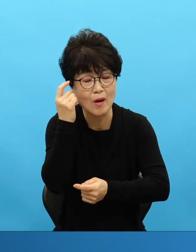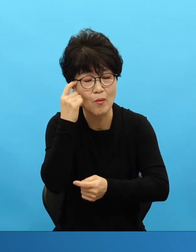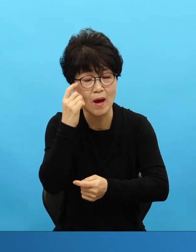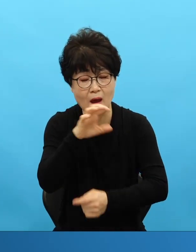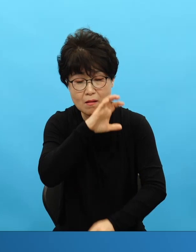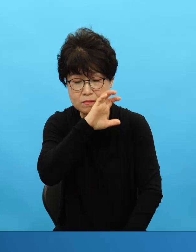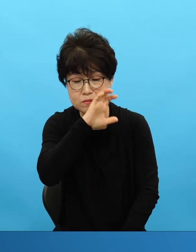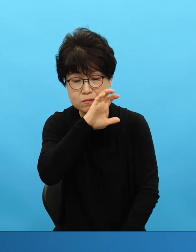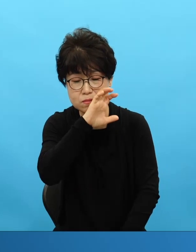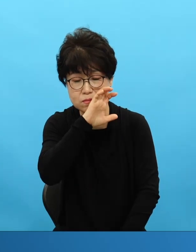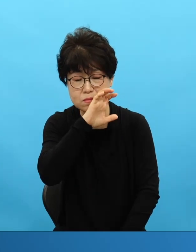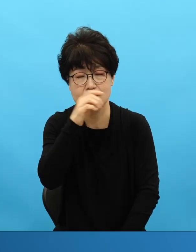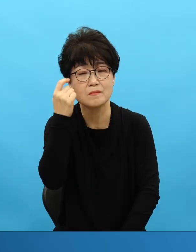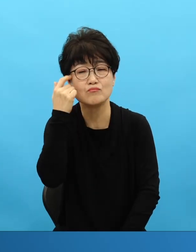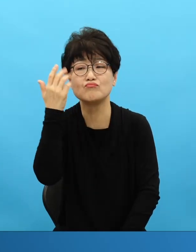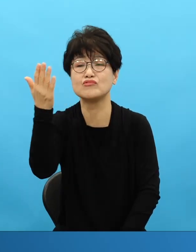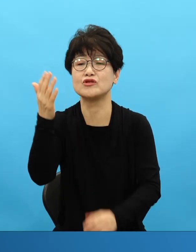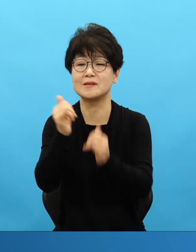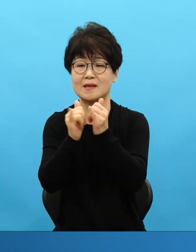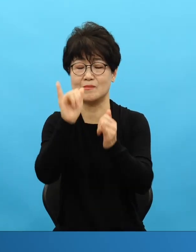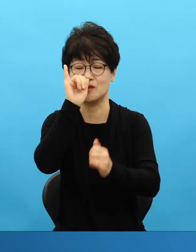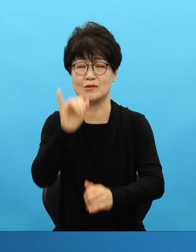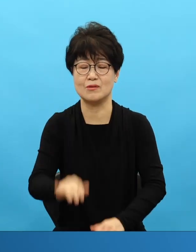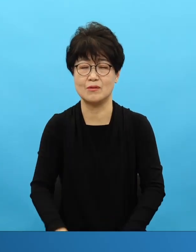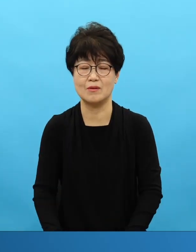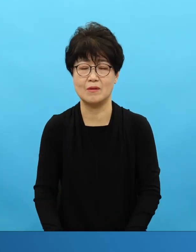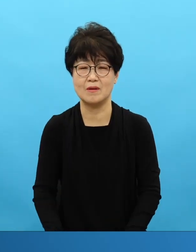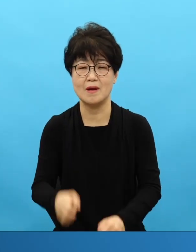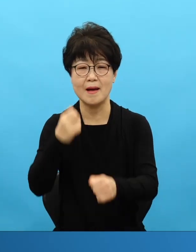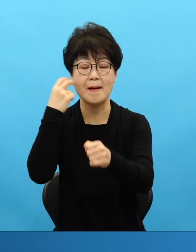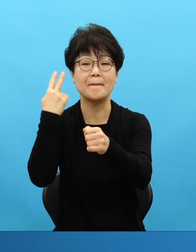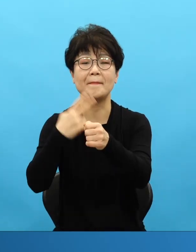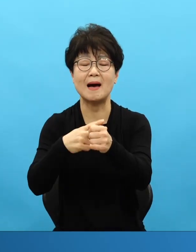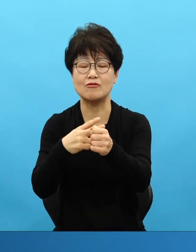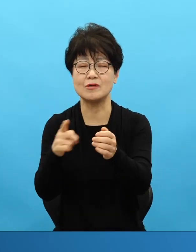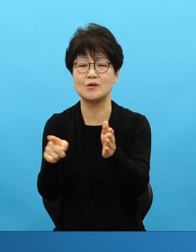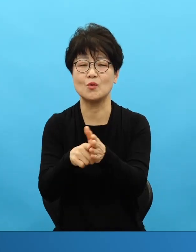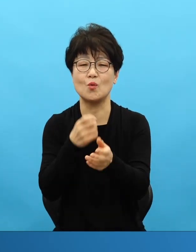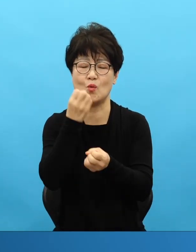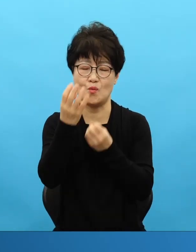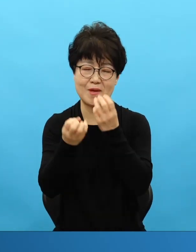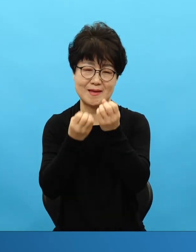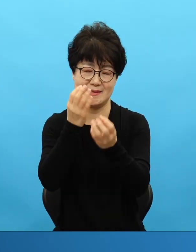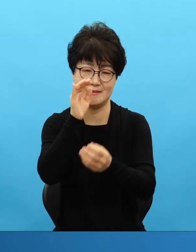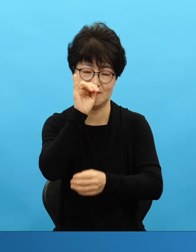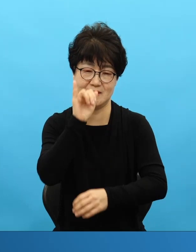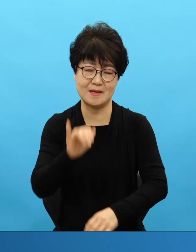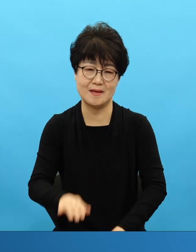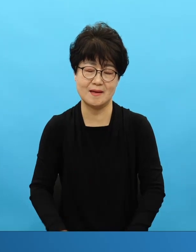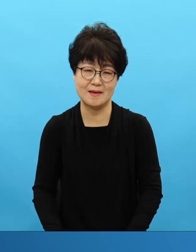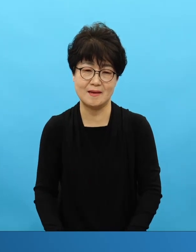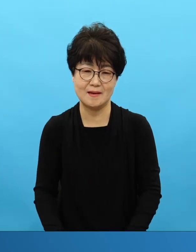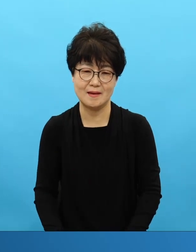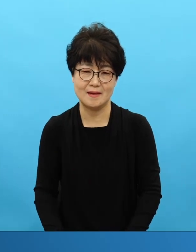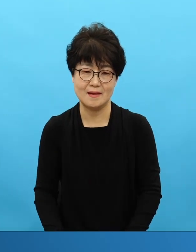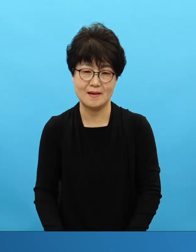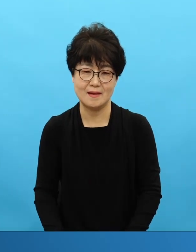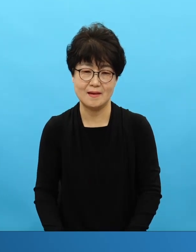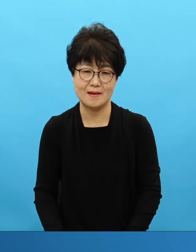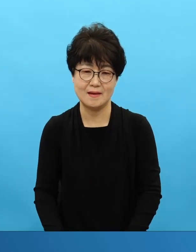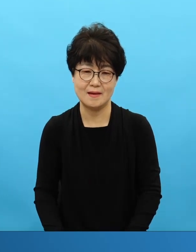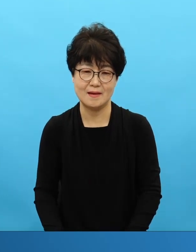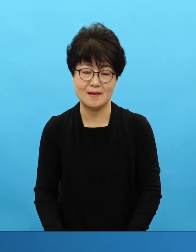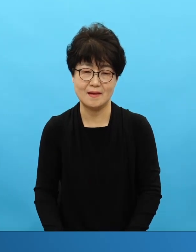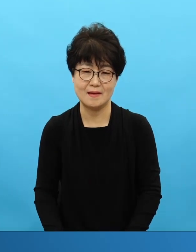many people ask that. 바울은 이렇게 고백했잖아요. But Paul confessed. 왜 나는 많은 사람 고치고 다른